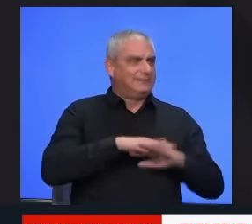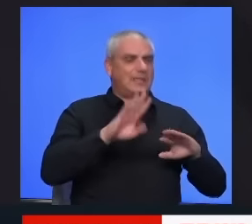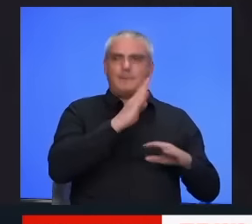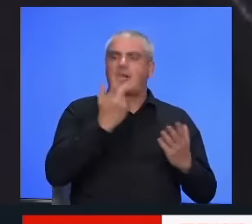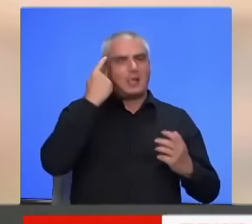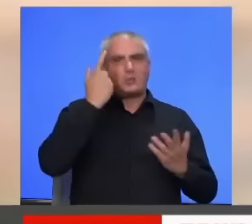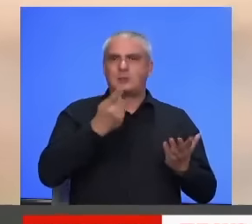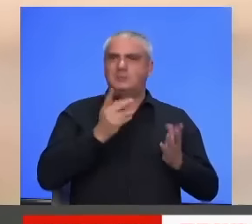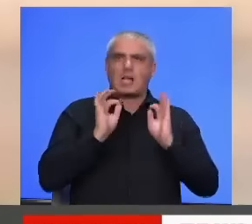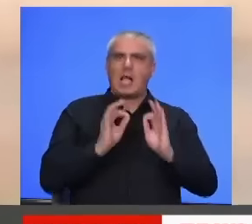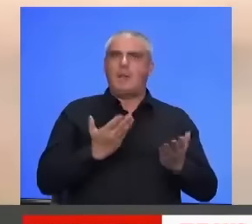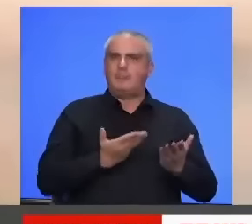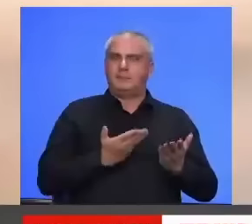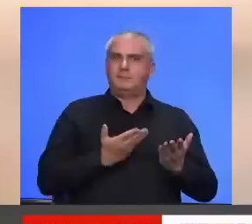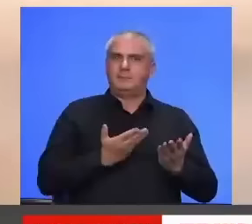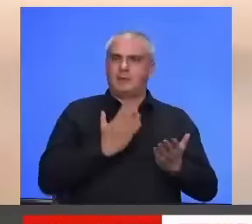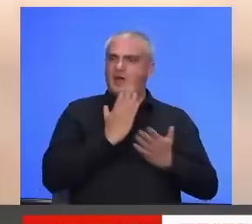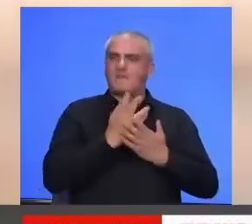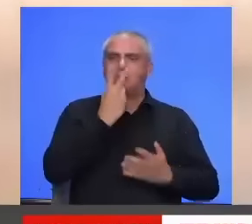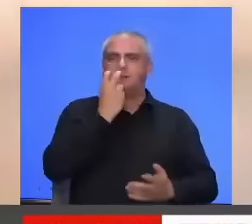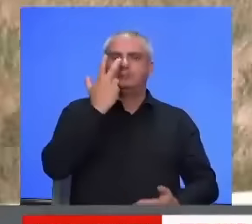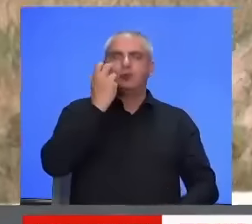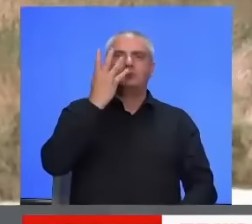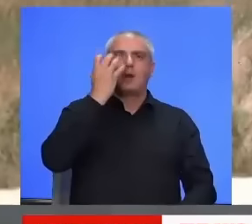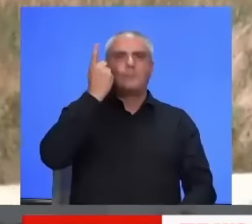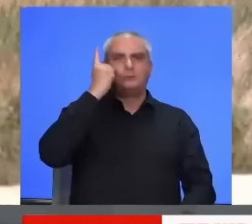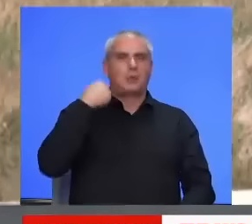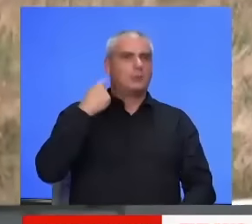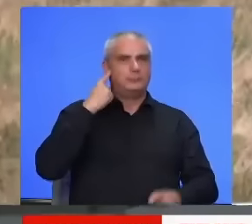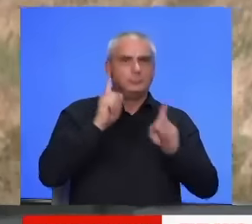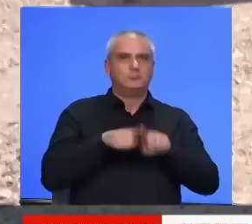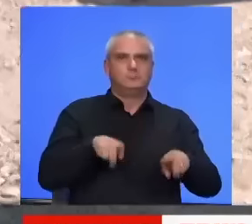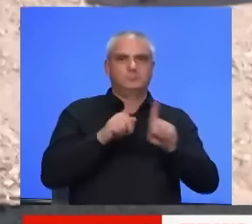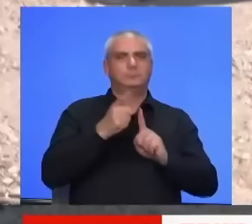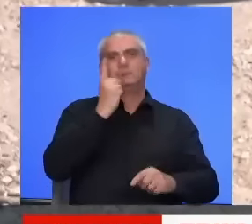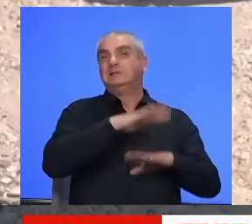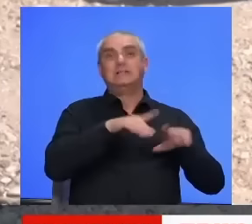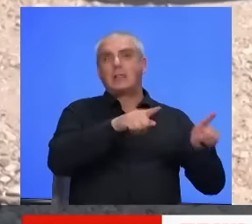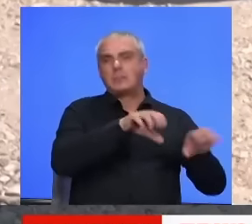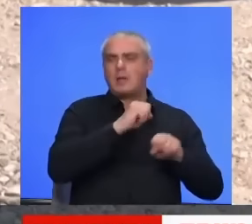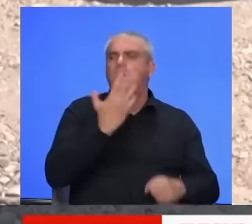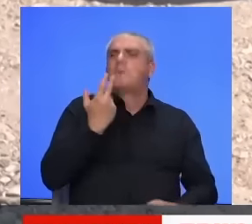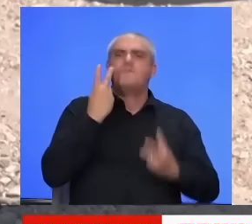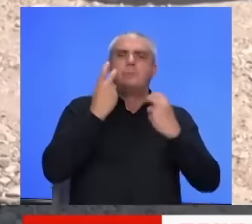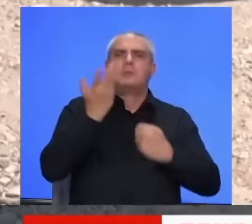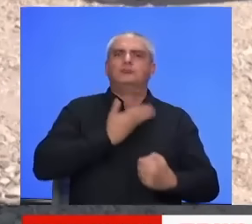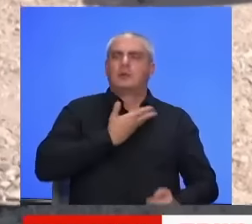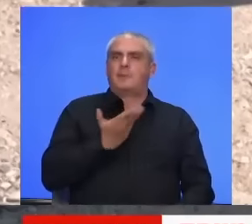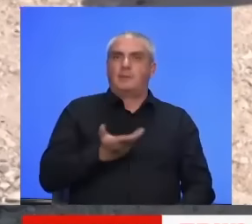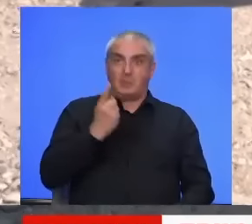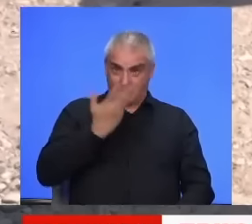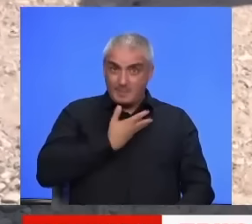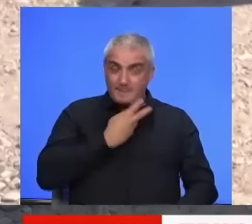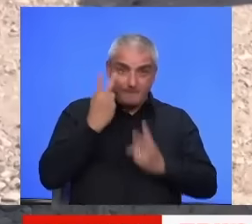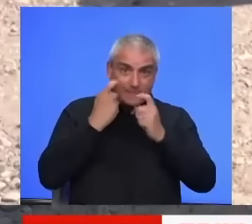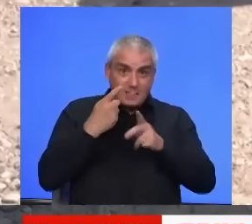שהאיום הזה הוא אמיתי? הרי כבר 20, 30 ו-40 שנה שומעים את האיום הזה של שדה בריר. מאיפה המידע שאתה מקבל? האם אתה מקבל את המידע